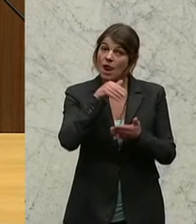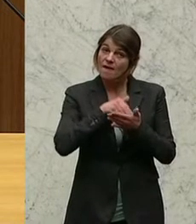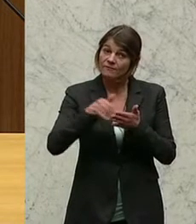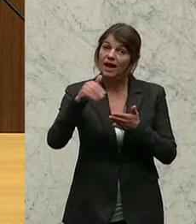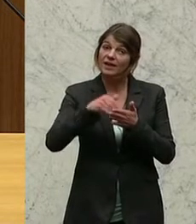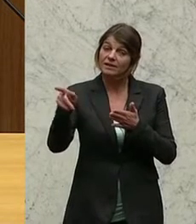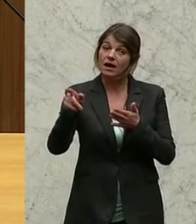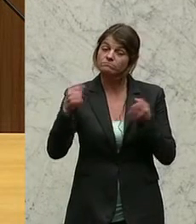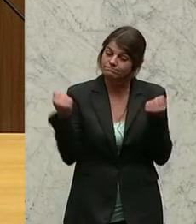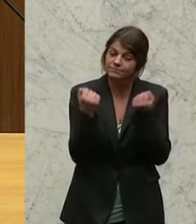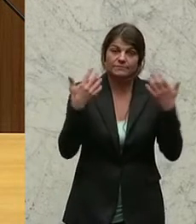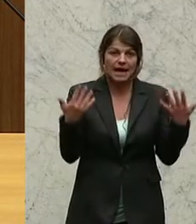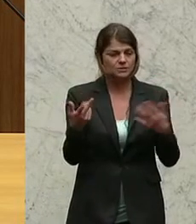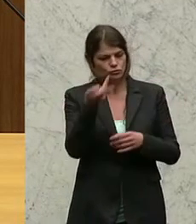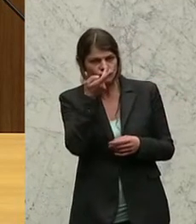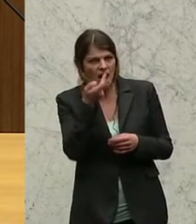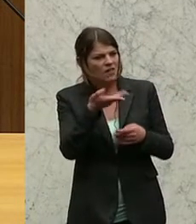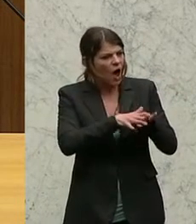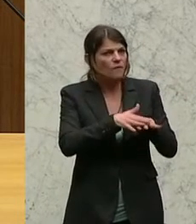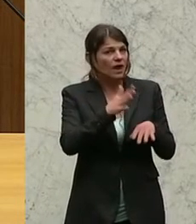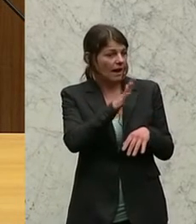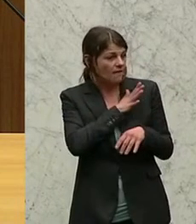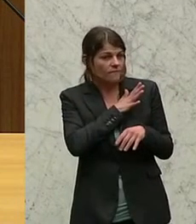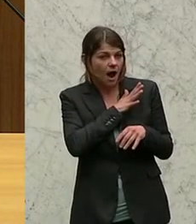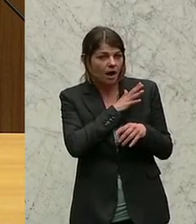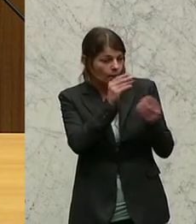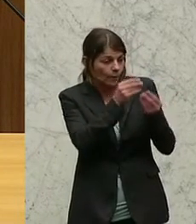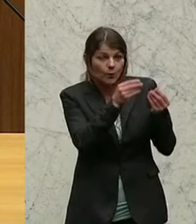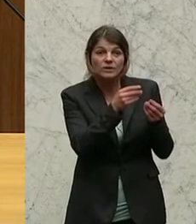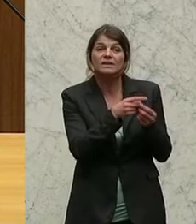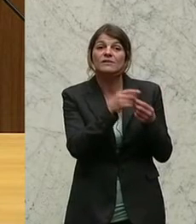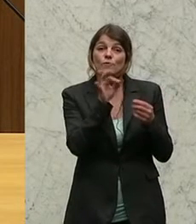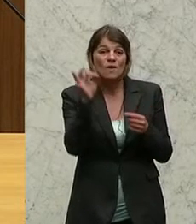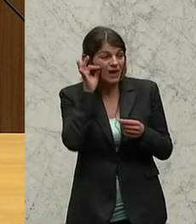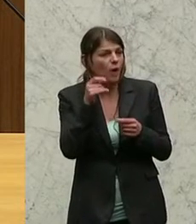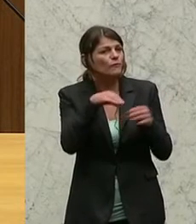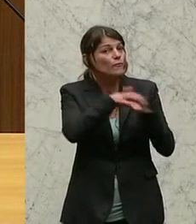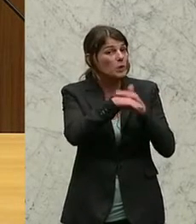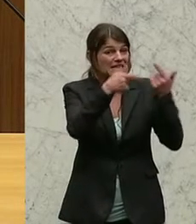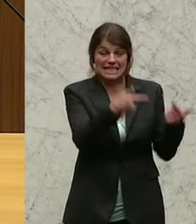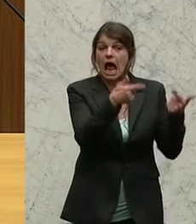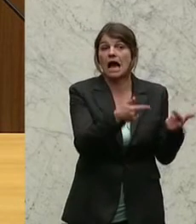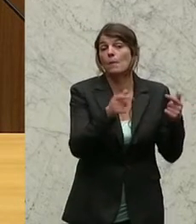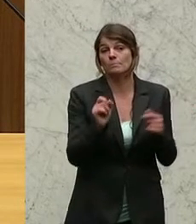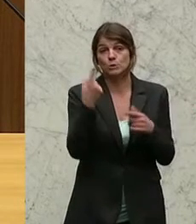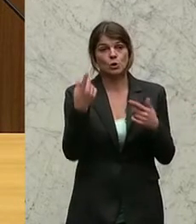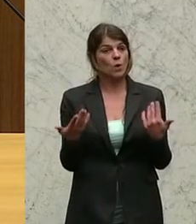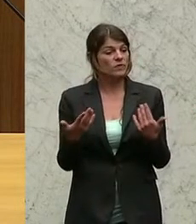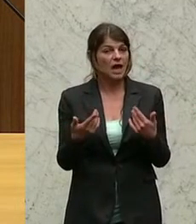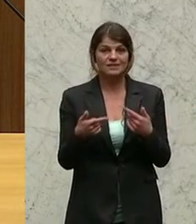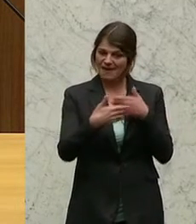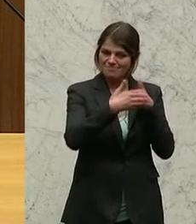dafür einsetzt, die Gefahrenquellen für Frauen in den Flüchtlingslagern, insbesondere nahe